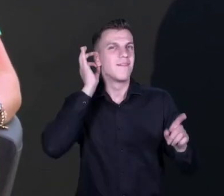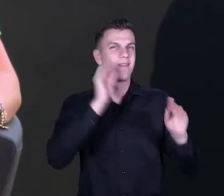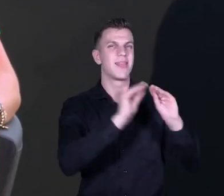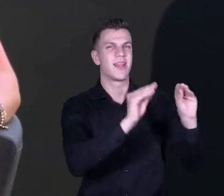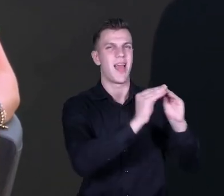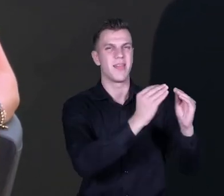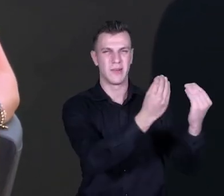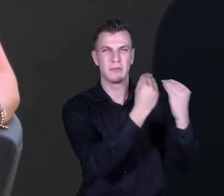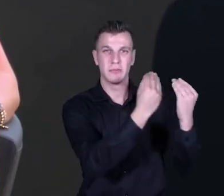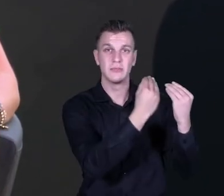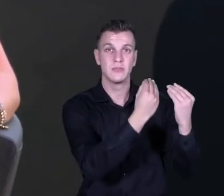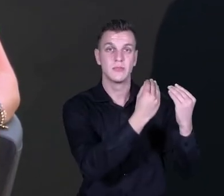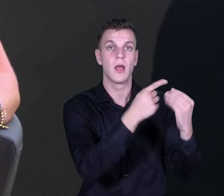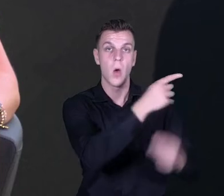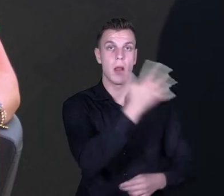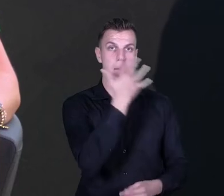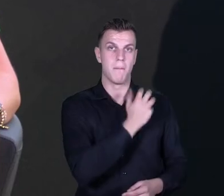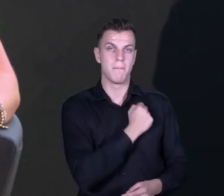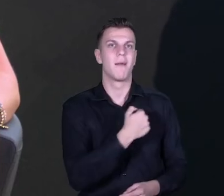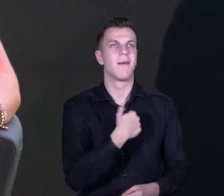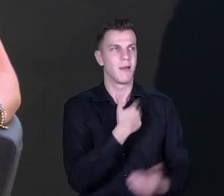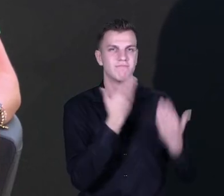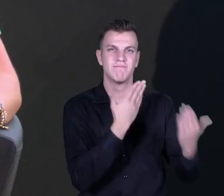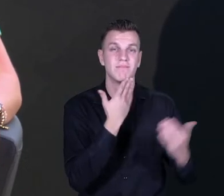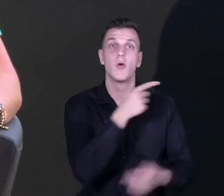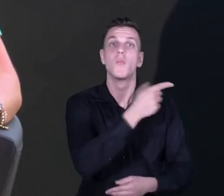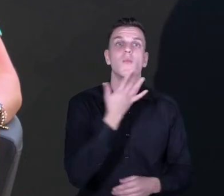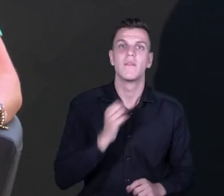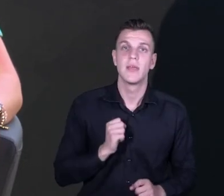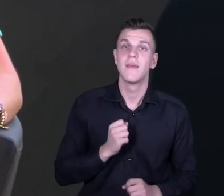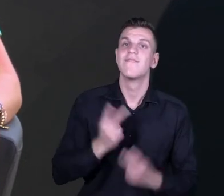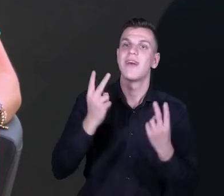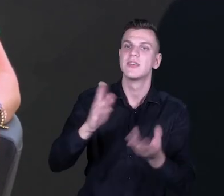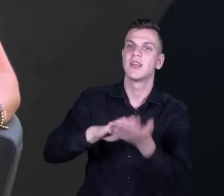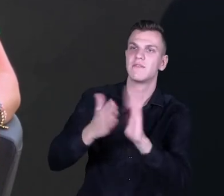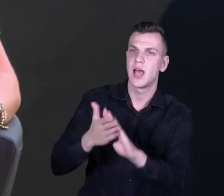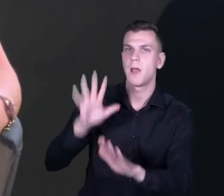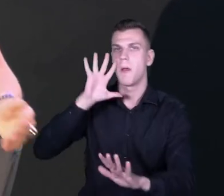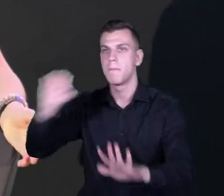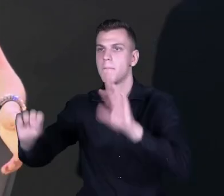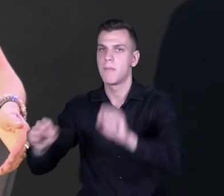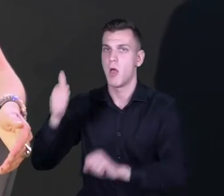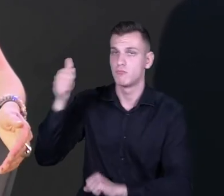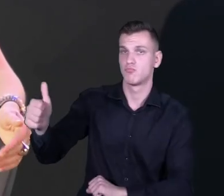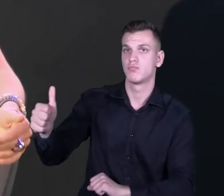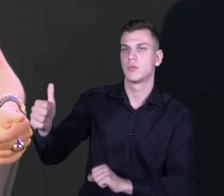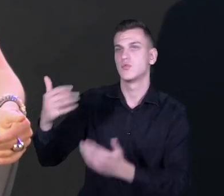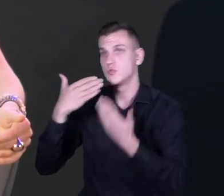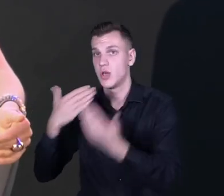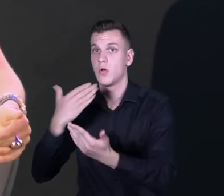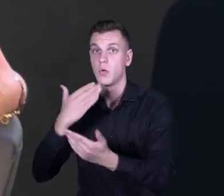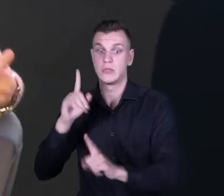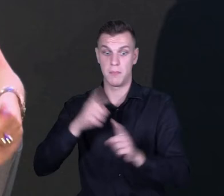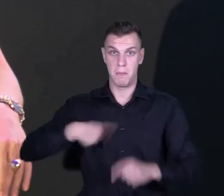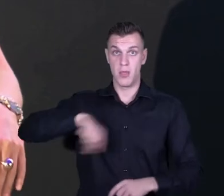wdzięczna właśnie za to, że zwróciła mi uwagę na to, jak ważne jest sprawienie sobie komplementów i dziękowanie. Nam dorosłym przychodzi to czasami